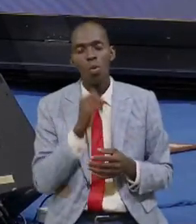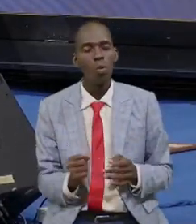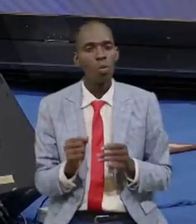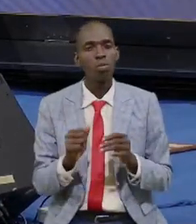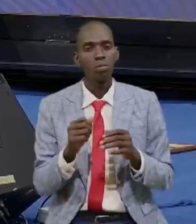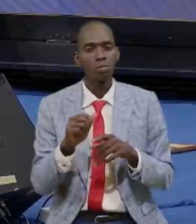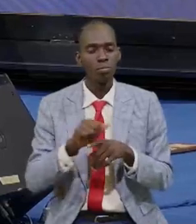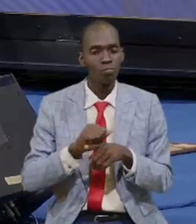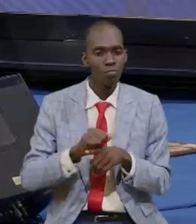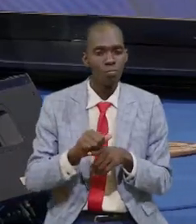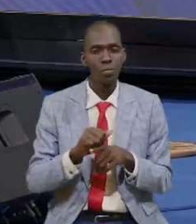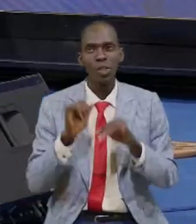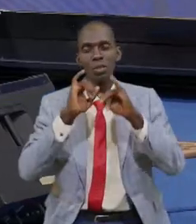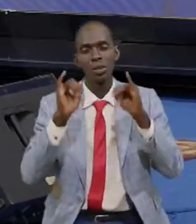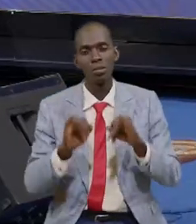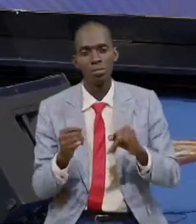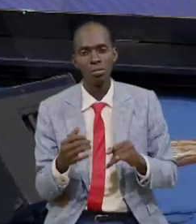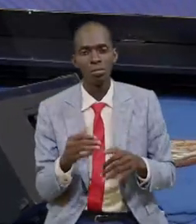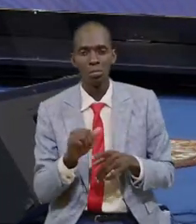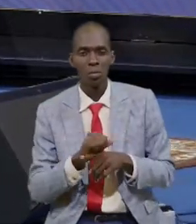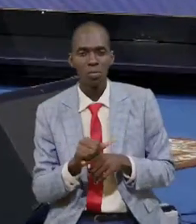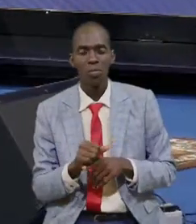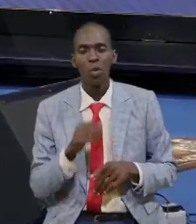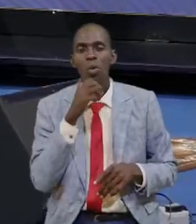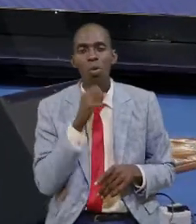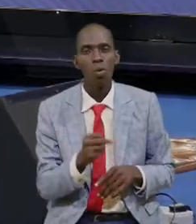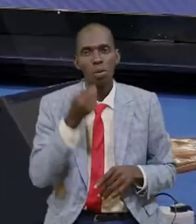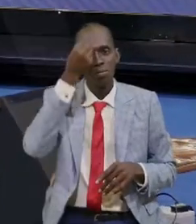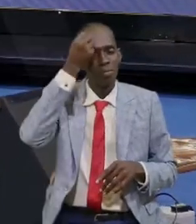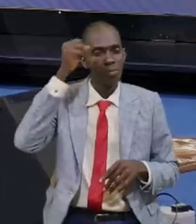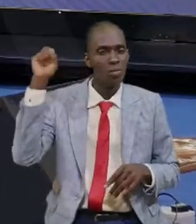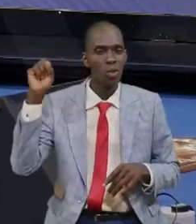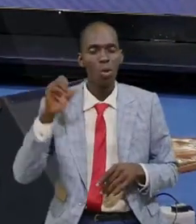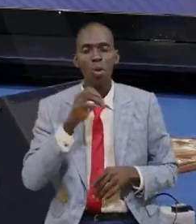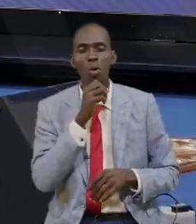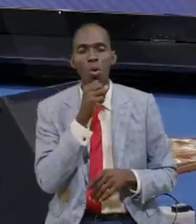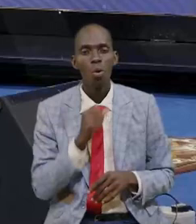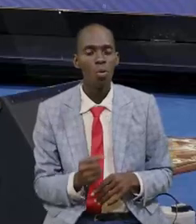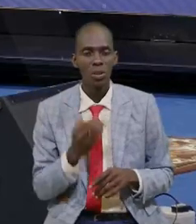ces anciens rituels, de l'ancienne rébellion,